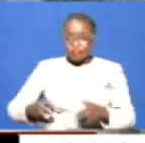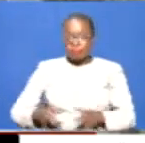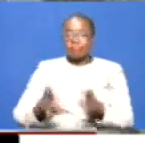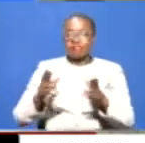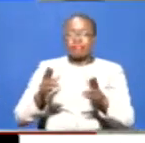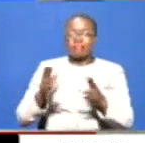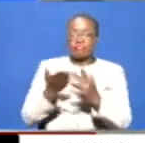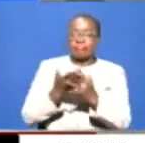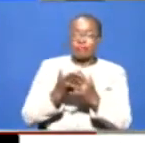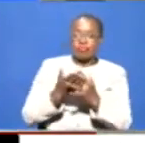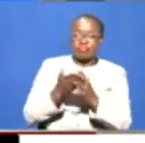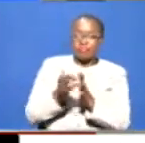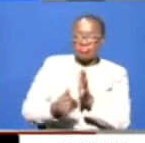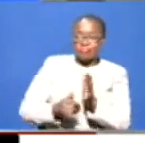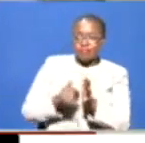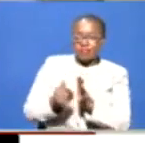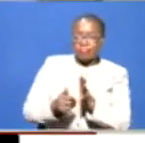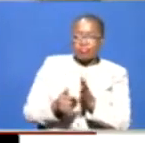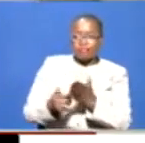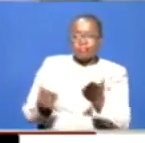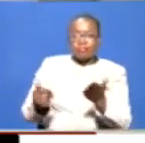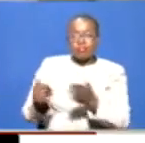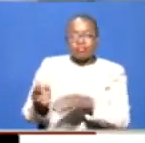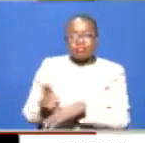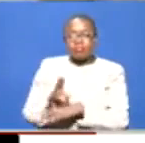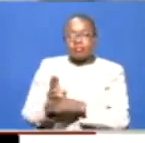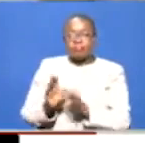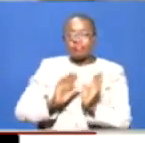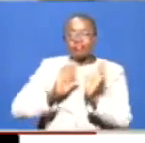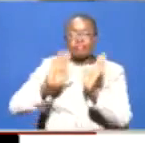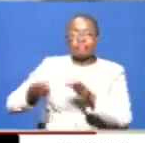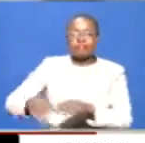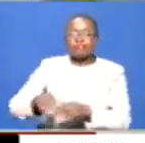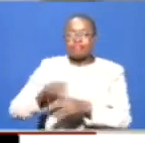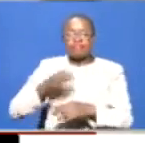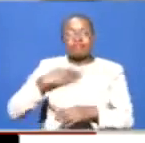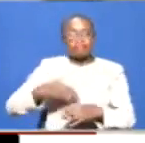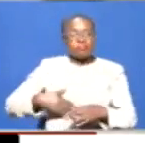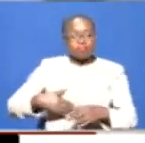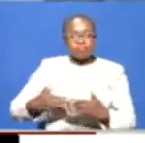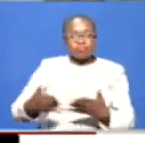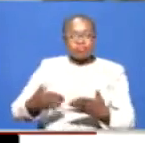Naivasha imekuwa ikitumika kutupa mili ya watu walioa kwingineko.